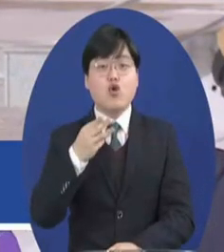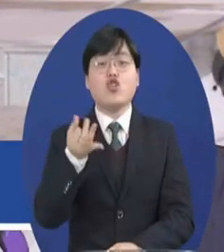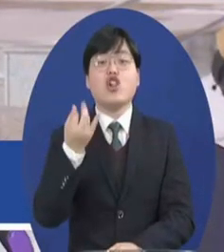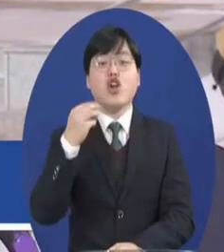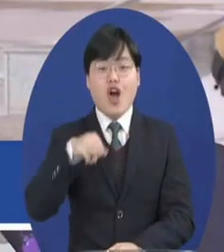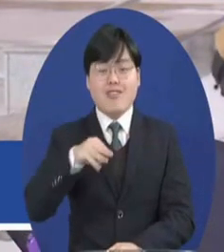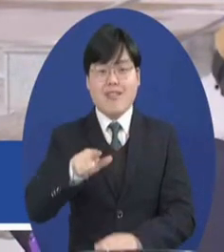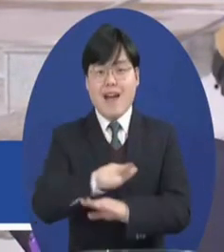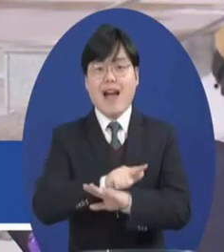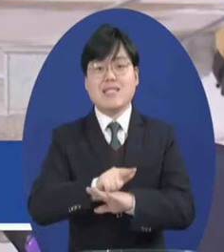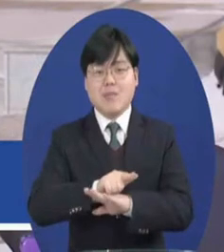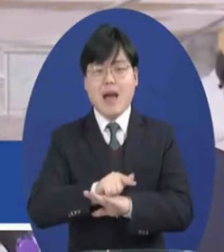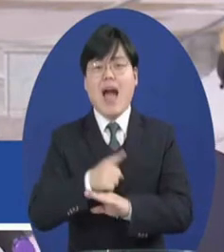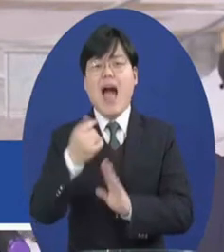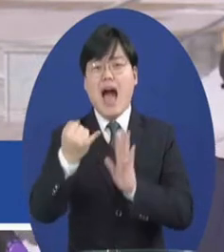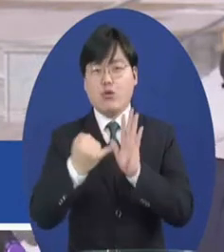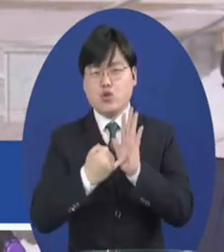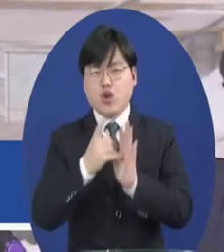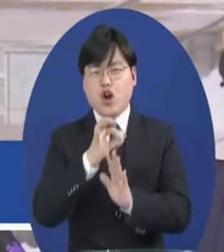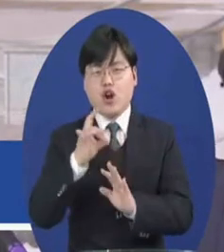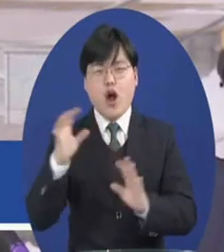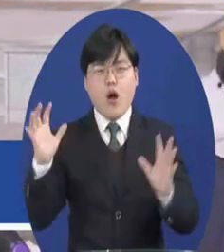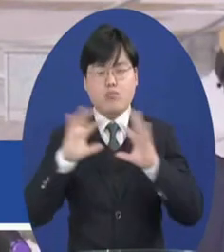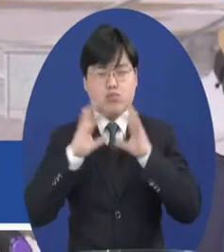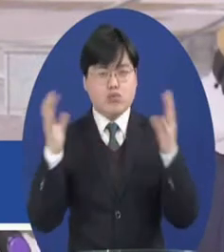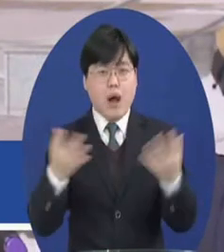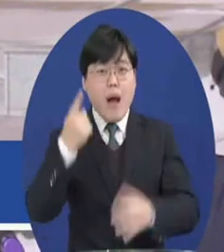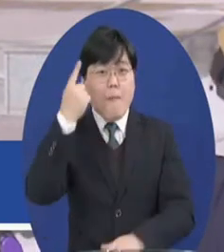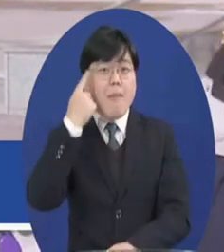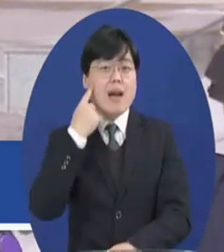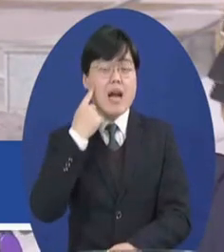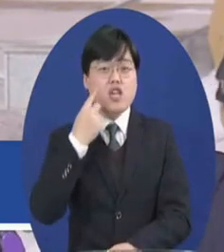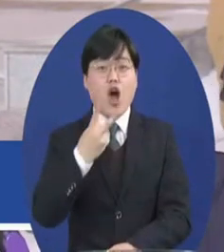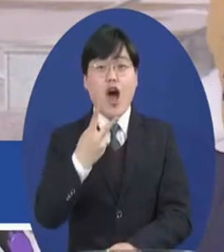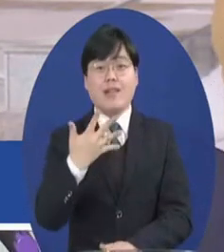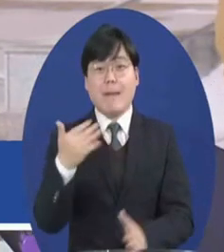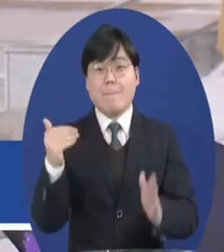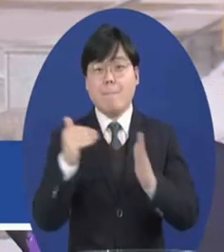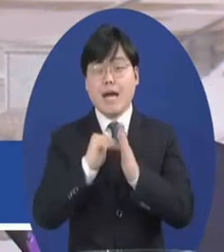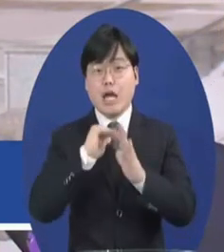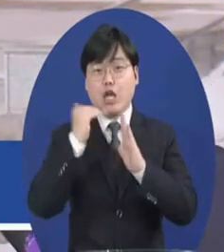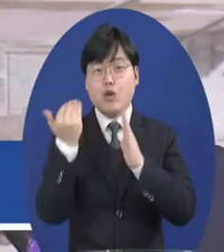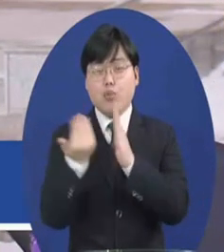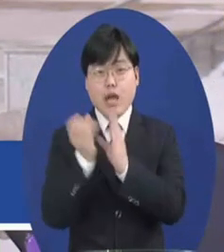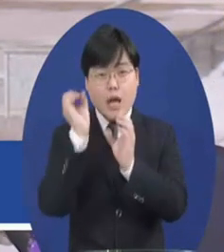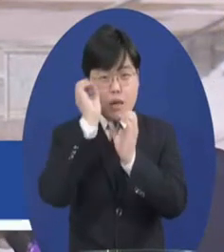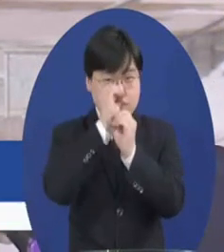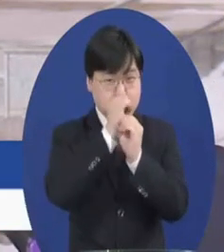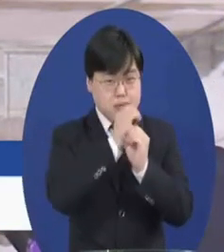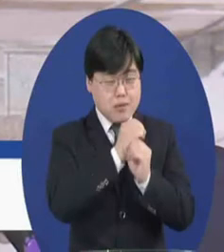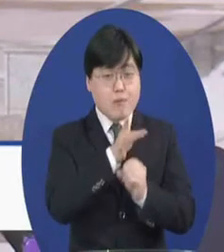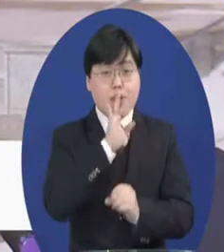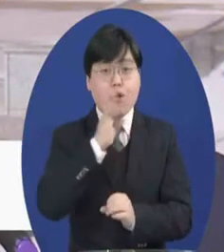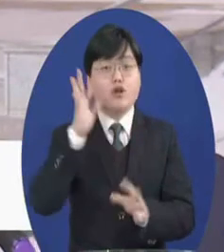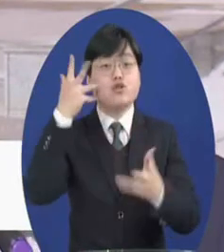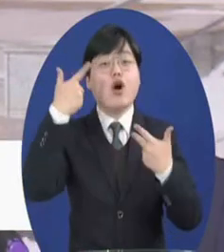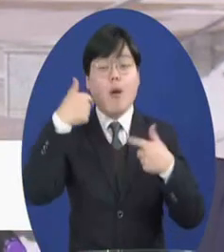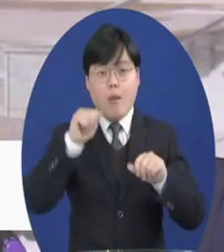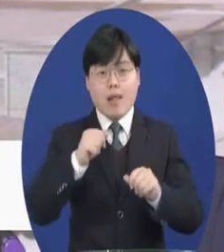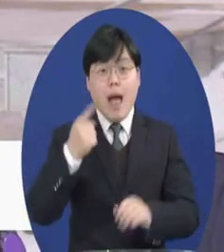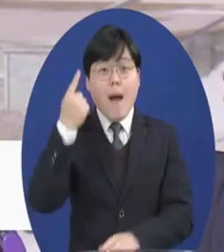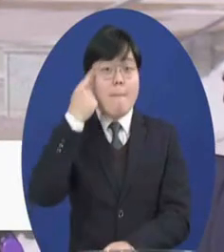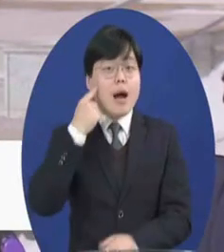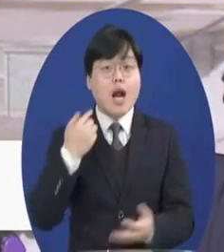бүс юм бас хэдэн ороод байгаа юм. 16 хороо нийт маргааш бол одоо 25,000 өрхөөтэй шинжилгээ өгөхөр зохион байгуулалт хийсэн байна.